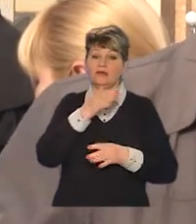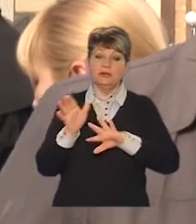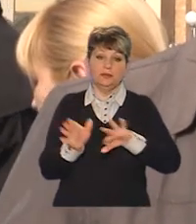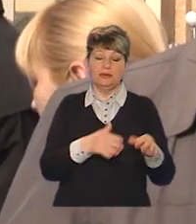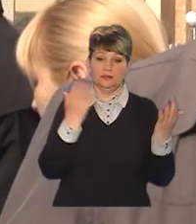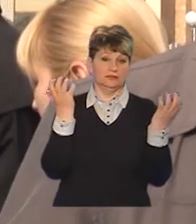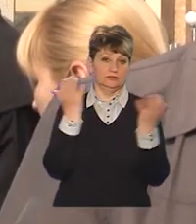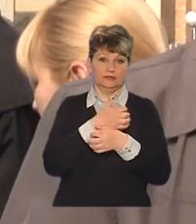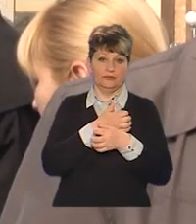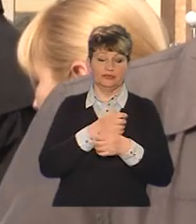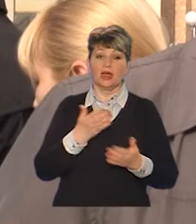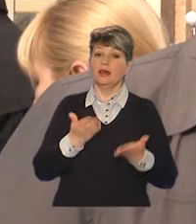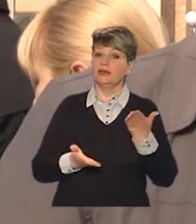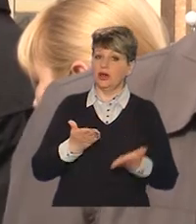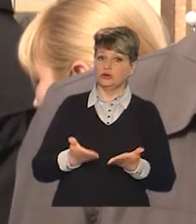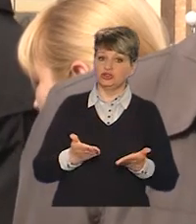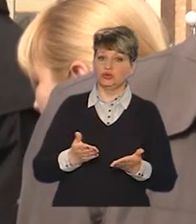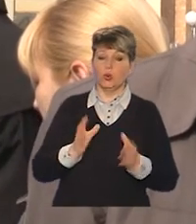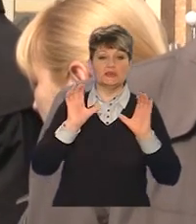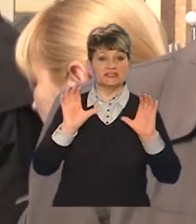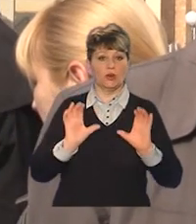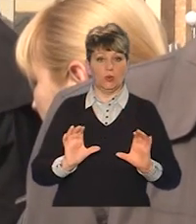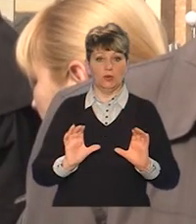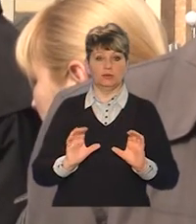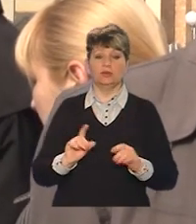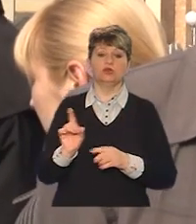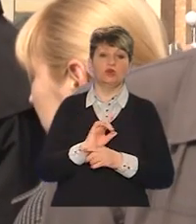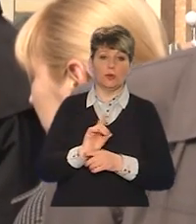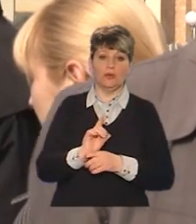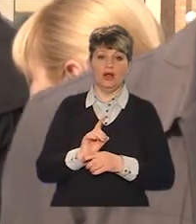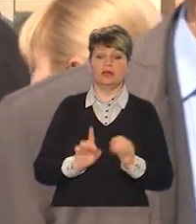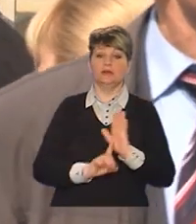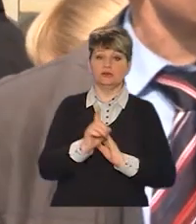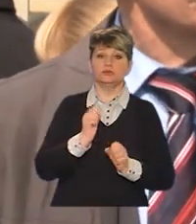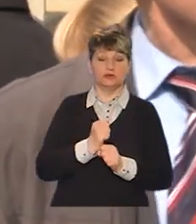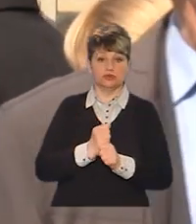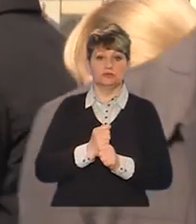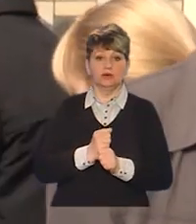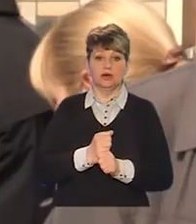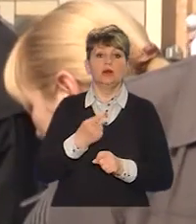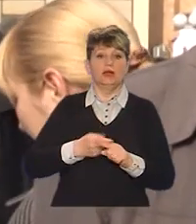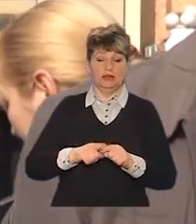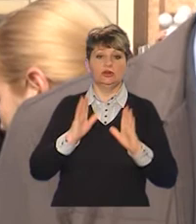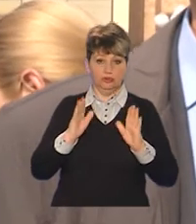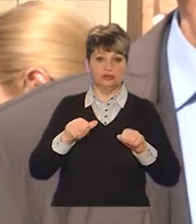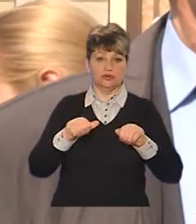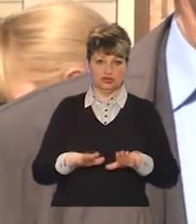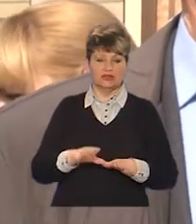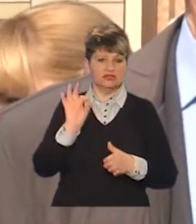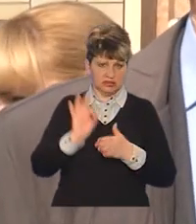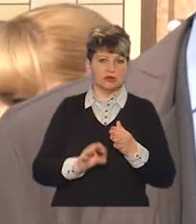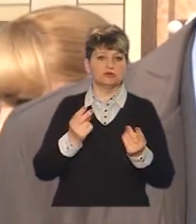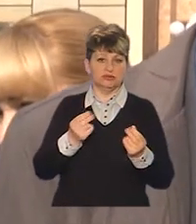час пролетів швидко. Скажіть, якщо законним шляхом, нормально, Самчук почне працювати, це буде вирішення питань? Тобто